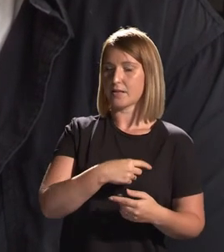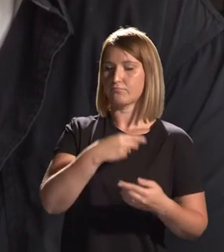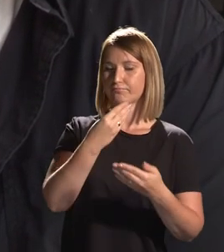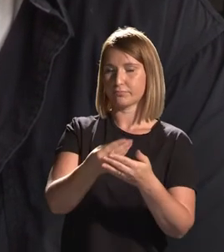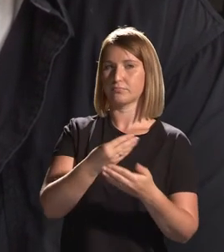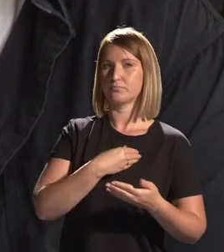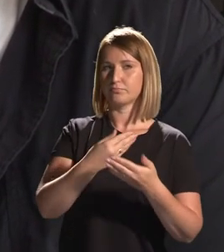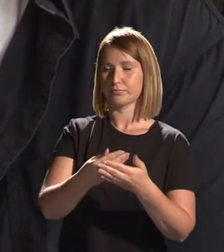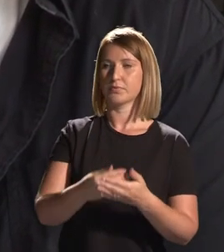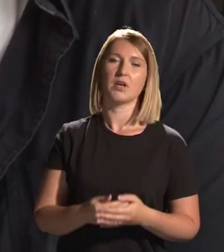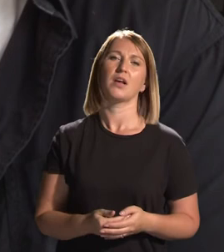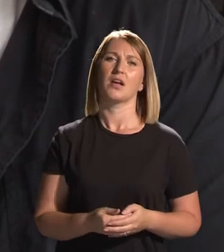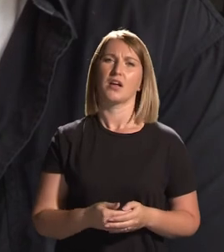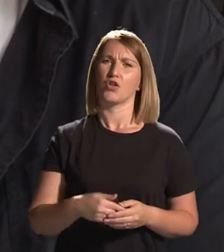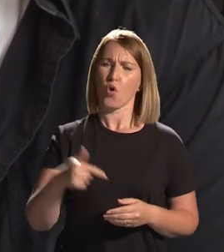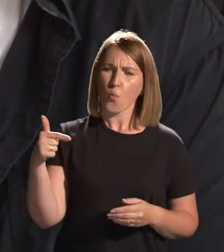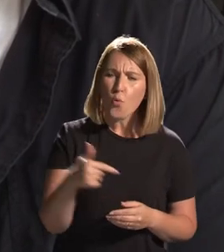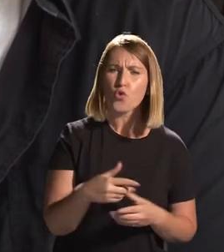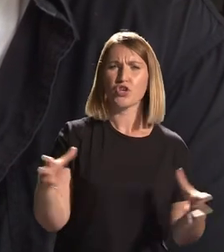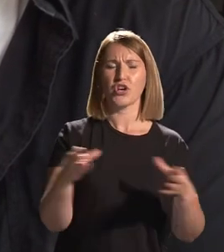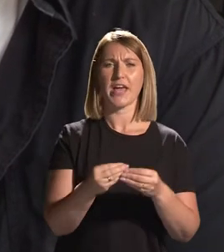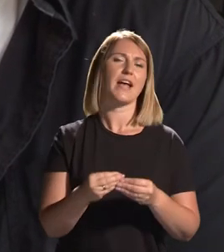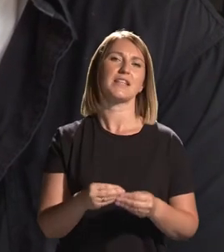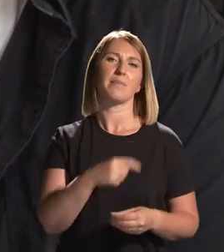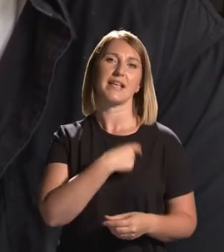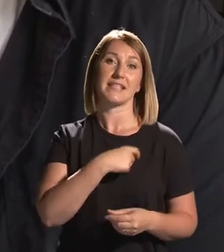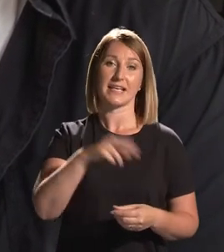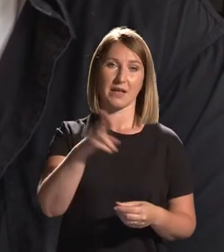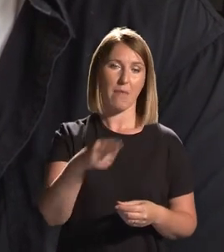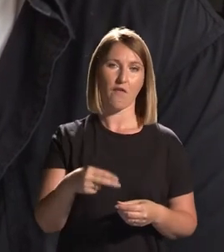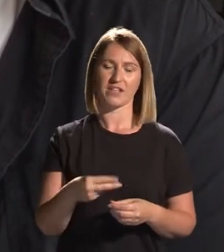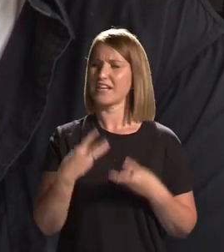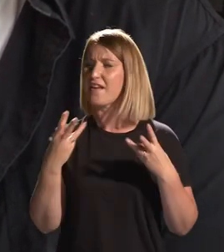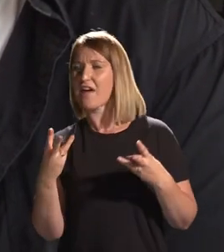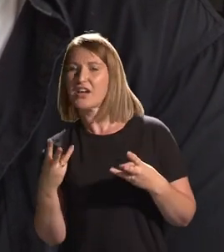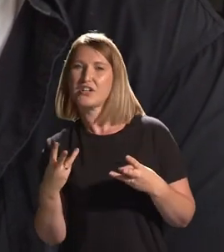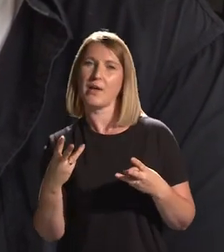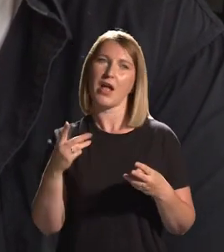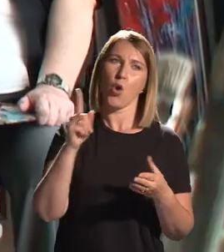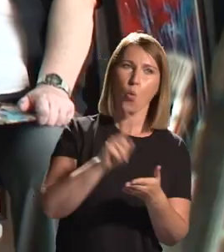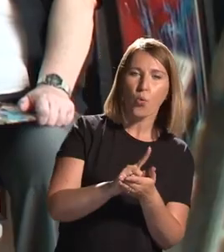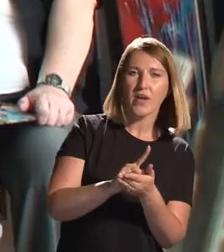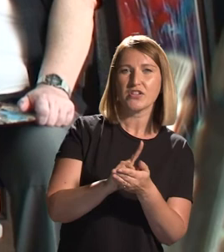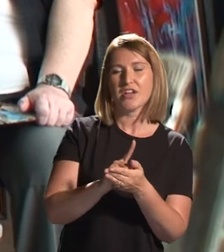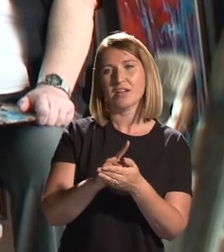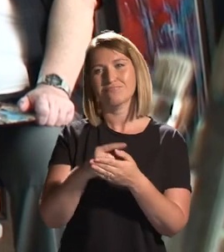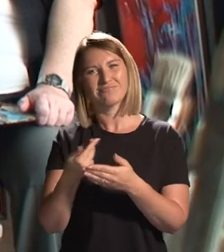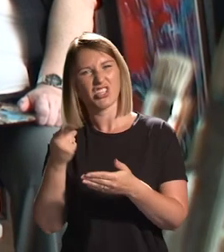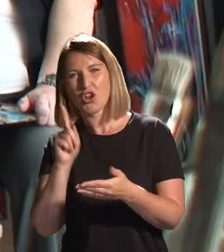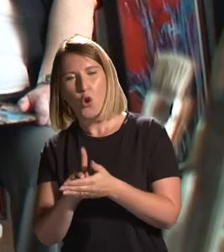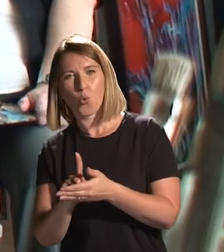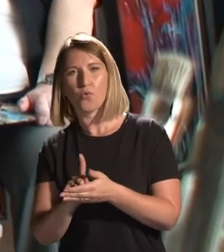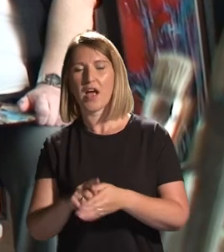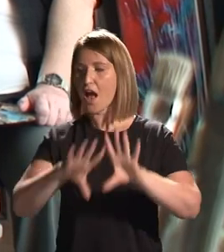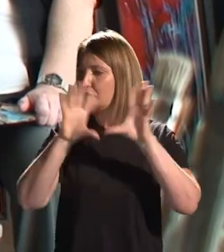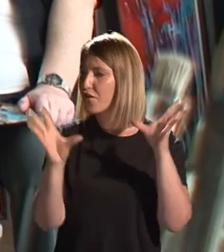bo czy to udolnie zrobisz, czy nieudolnie, ale musisz to czuć, inaczej się to nie da. Dlatego te wszystkie